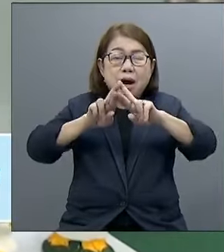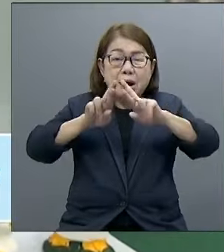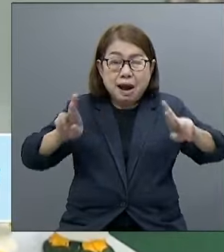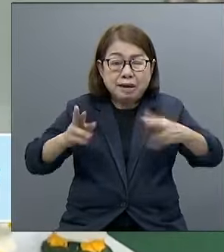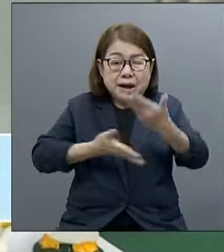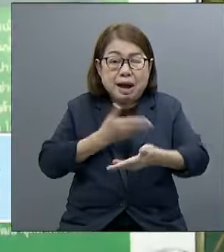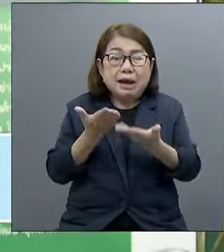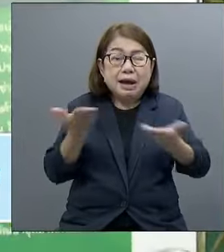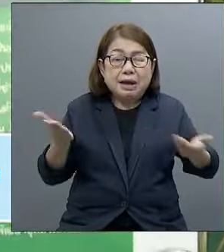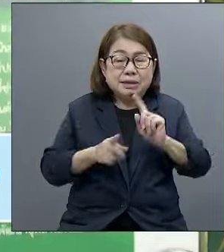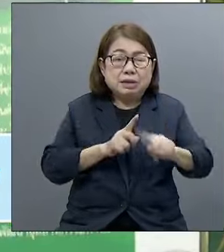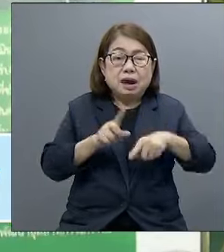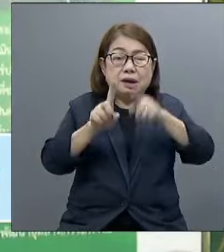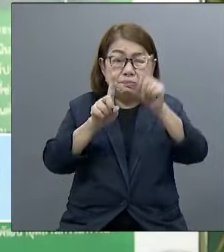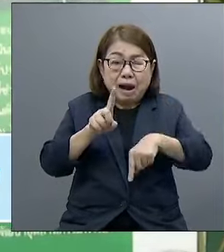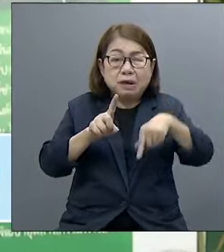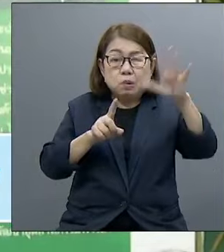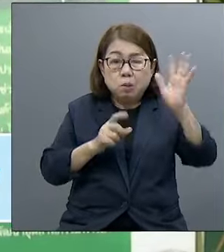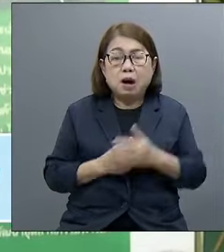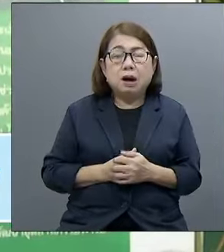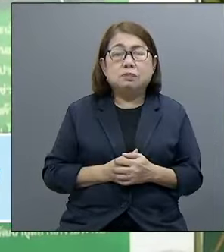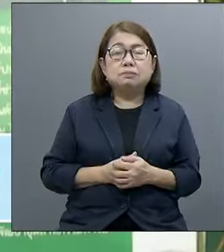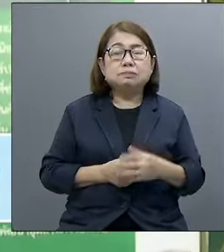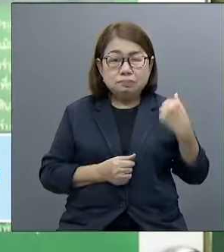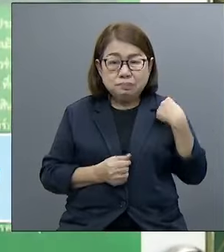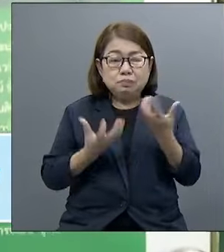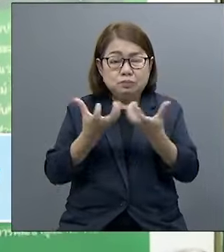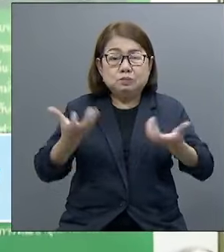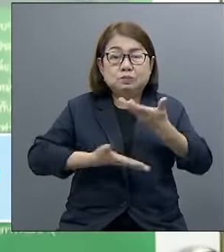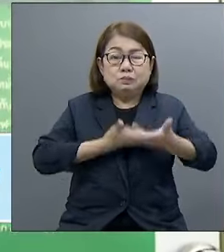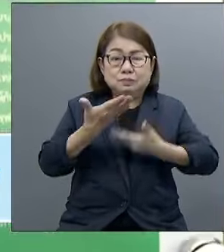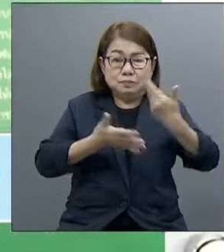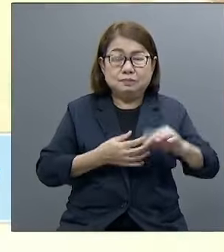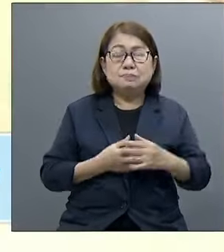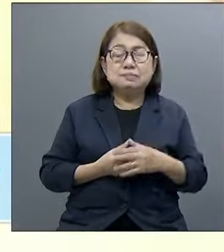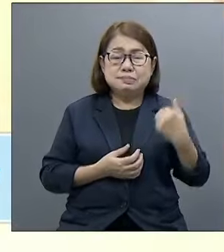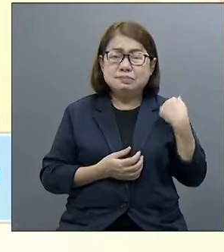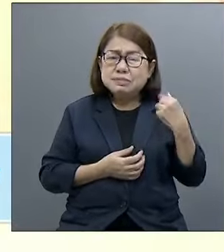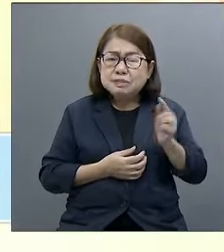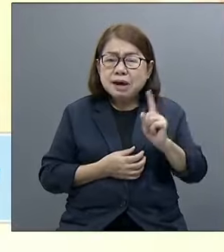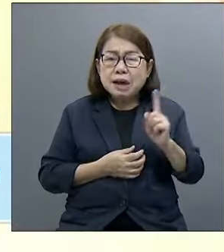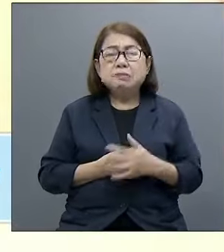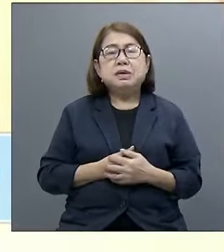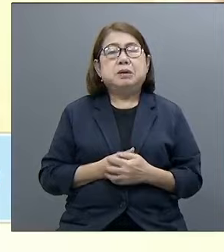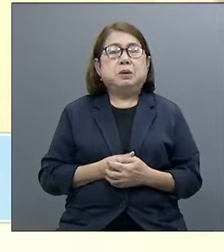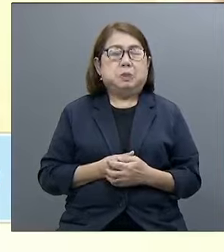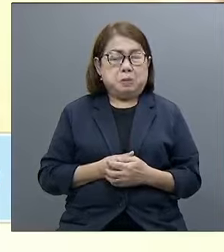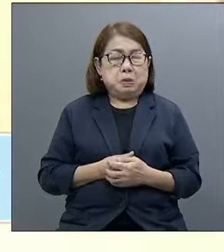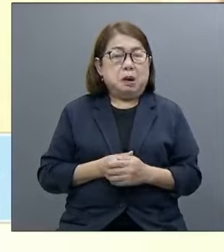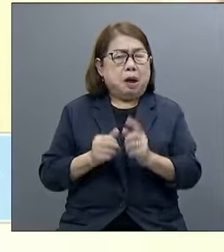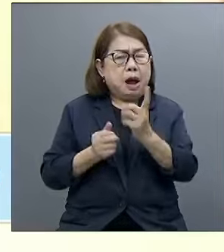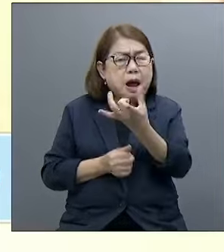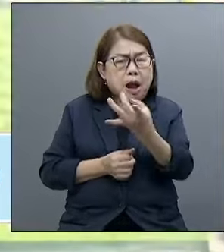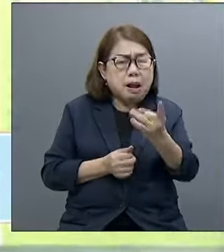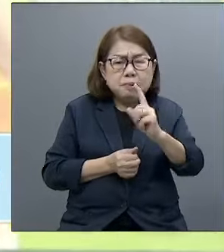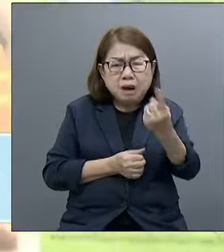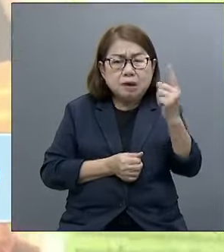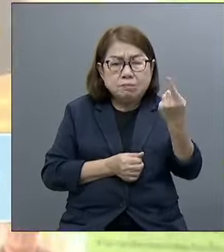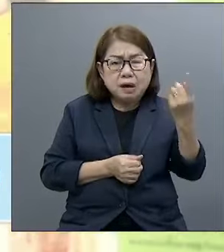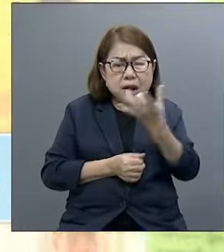ณผู้ชมนอกจากผลิตภัณฑ์ที่เขาจะมีวางจำหน่ายที่งานนี้แล้วเนี่ยเขายังมีการแสดงผลงานนวัตกรรมด้วย ค ุณชอบใ